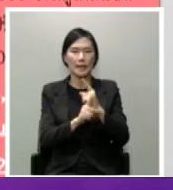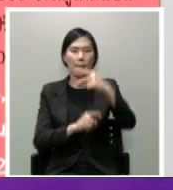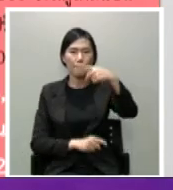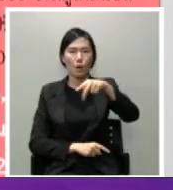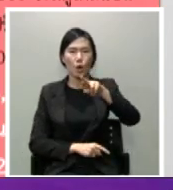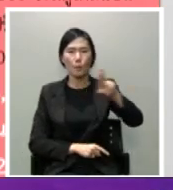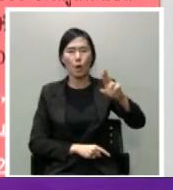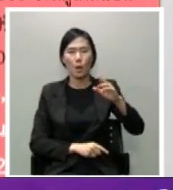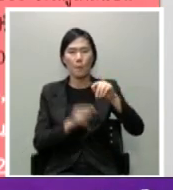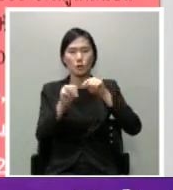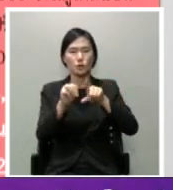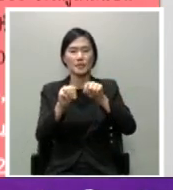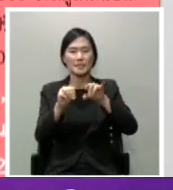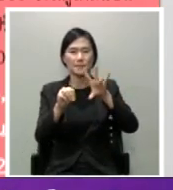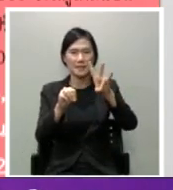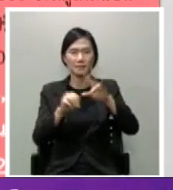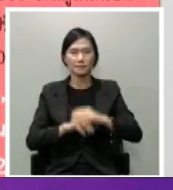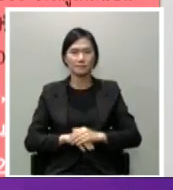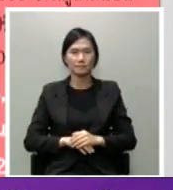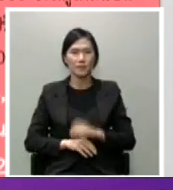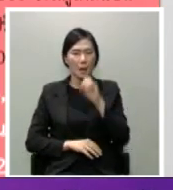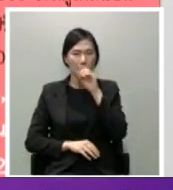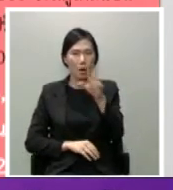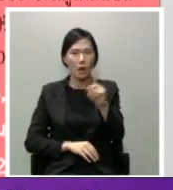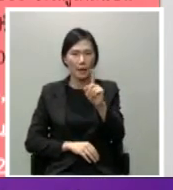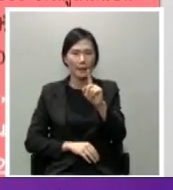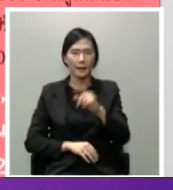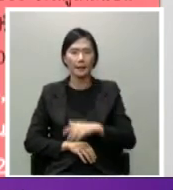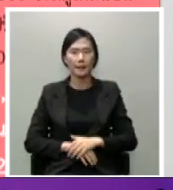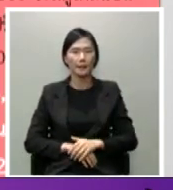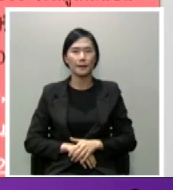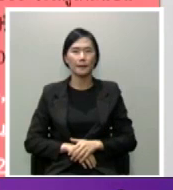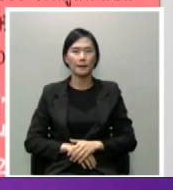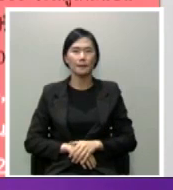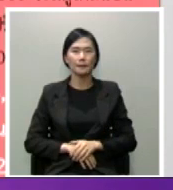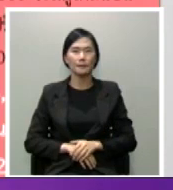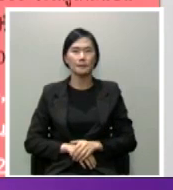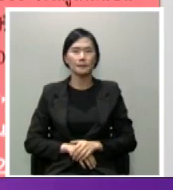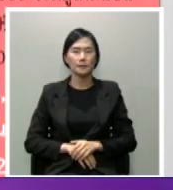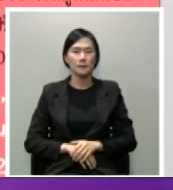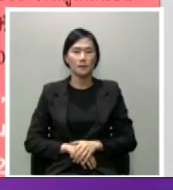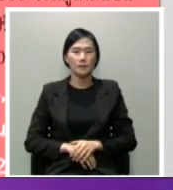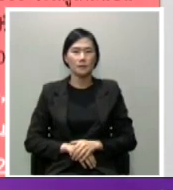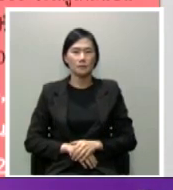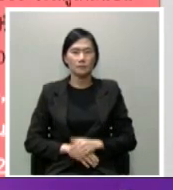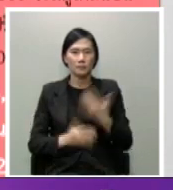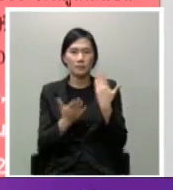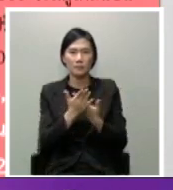ฉบับนั้นมาตรา27เขาบอกว่าให้ป